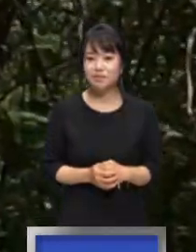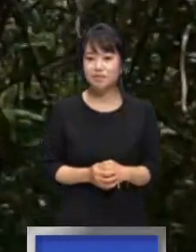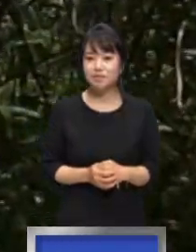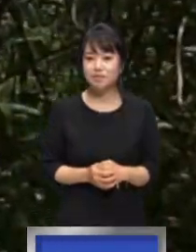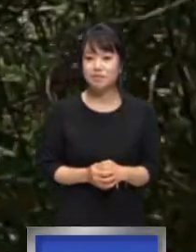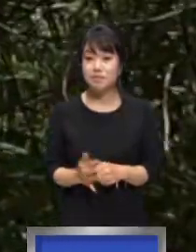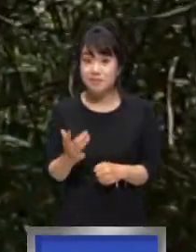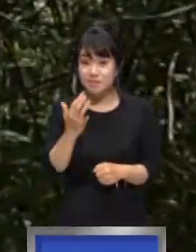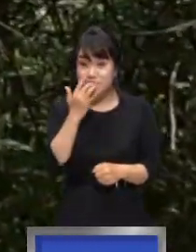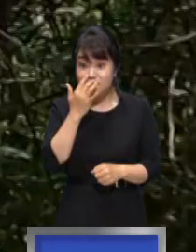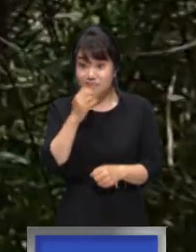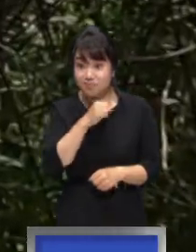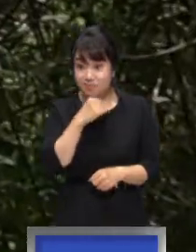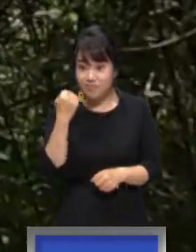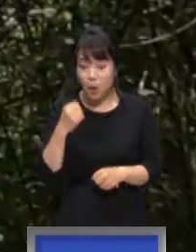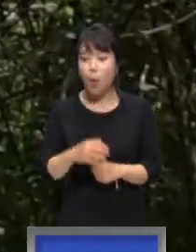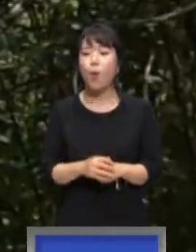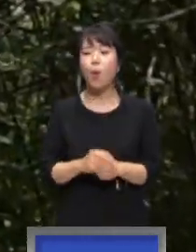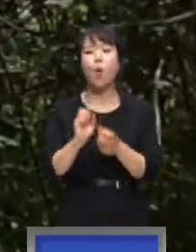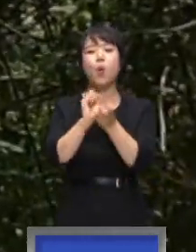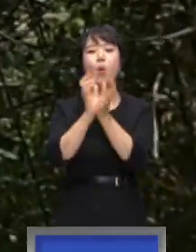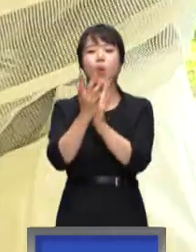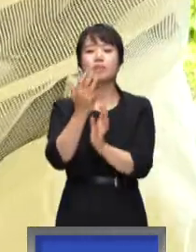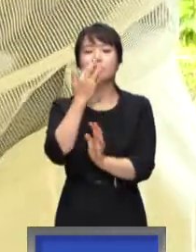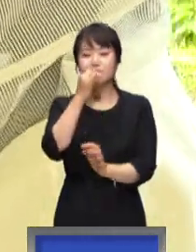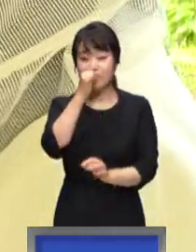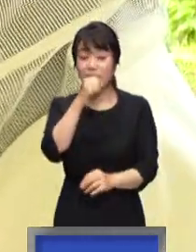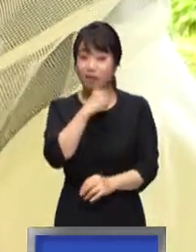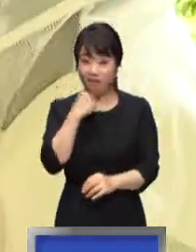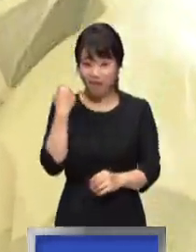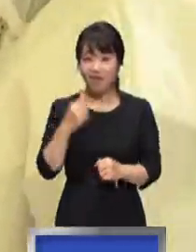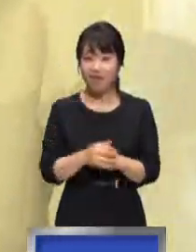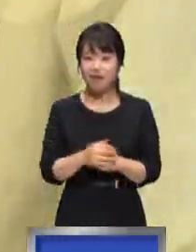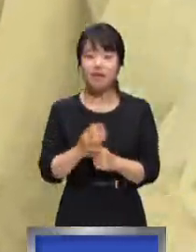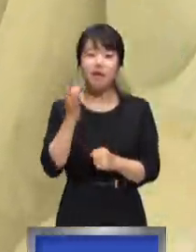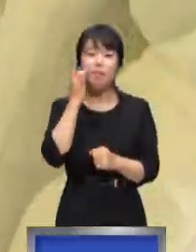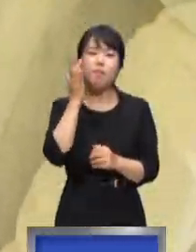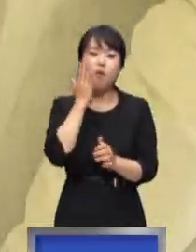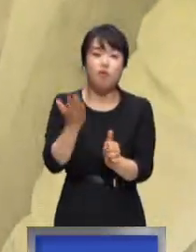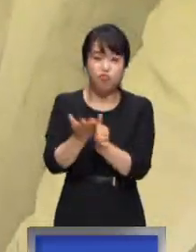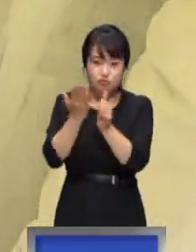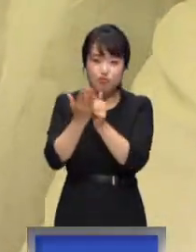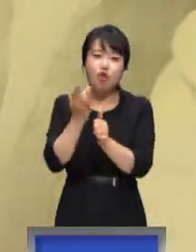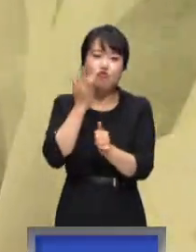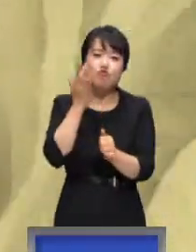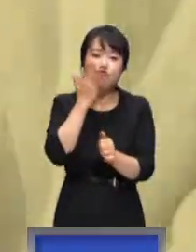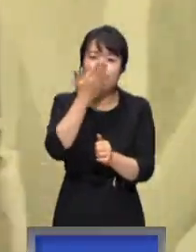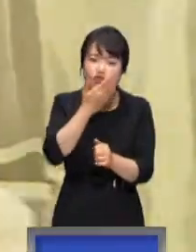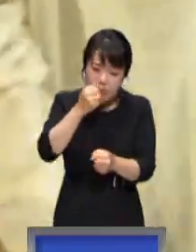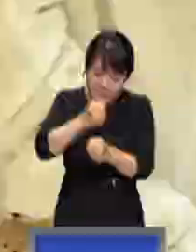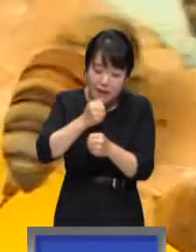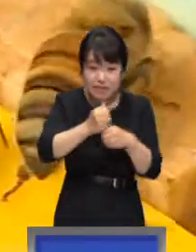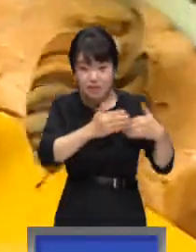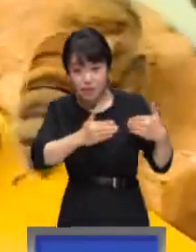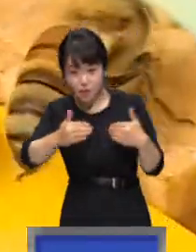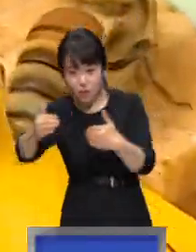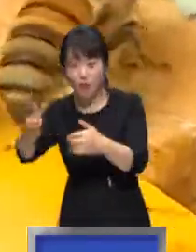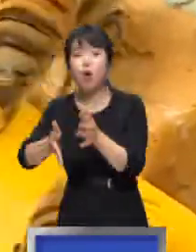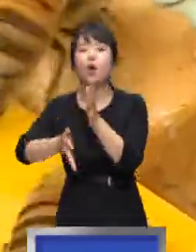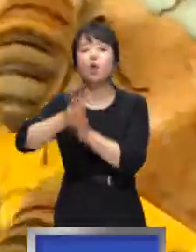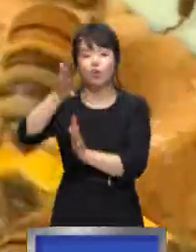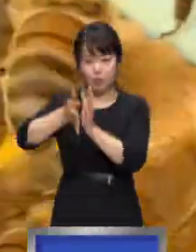향이 다르죠? 꽃향도 나고 맞아요. 그런 것 같습니다. 벌을 키우고 꿀을 생산하는 과정을 볼 수 있는 도심